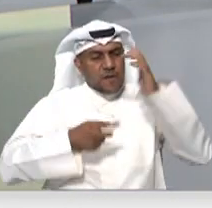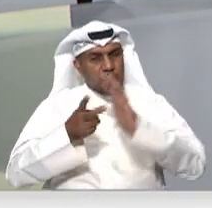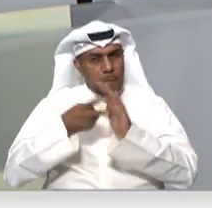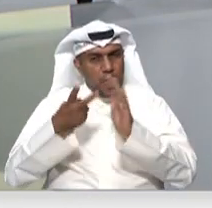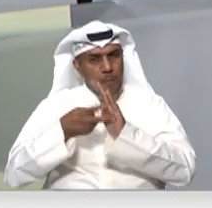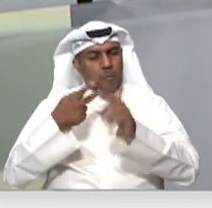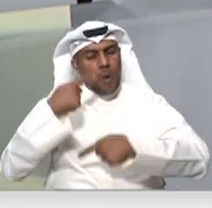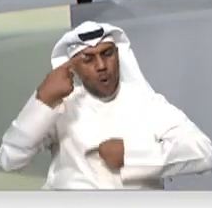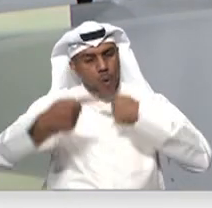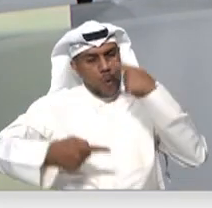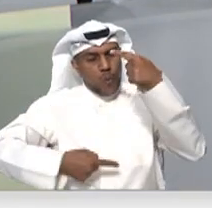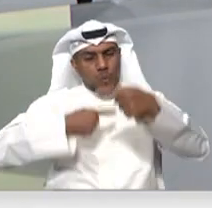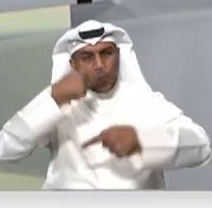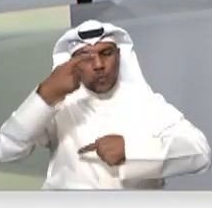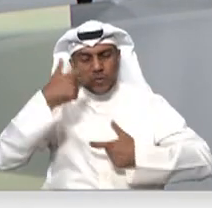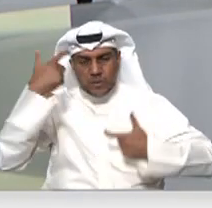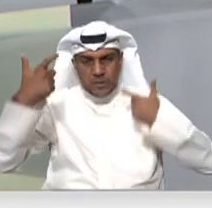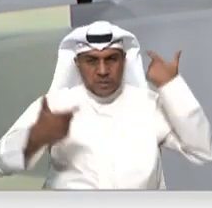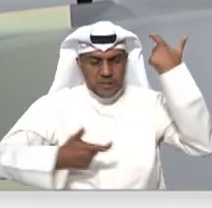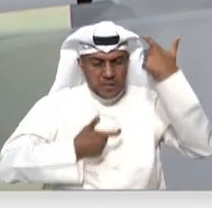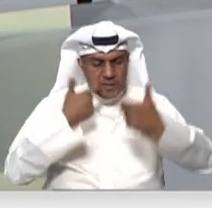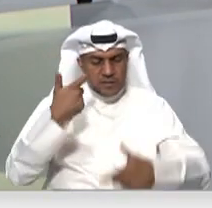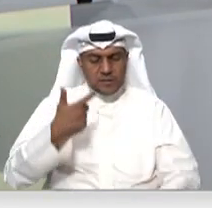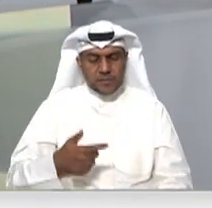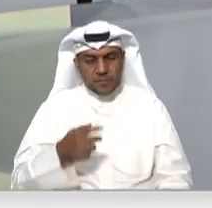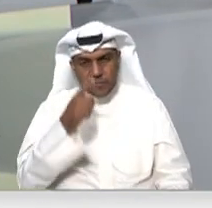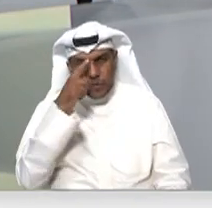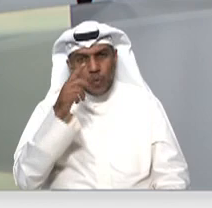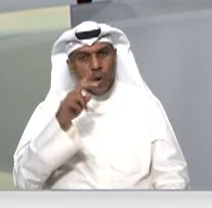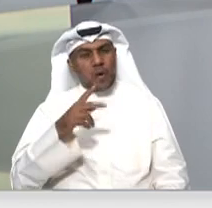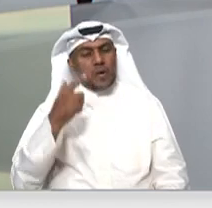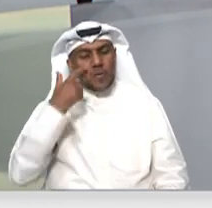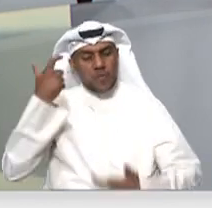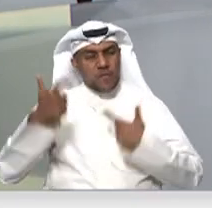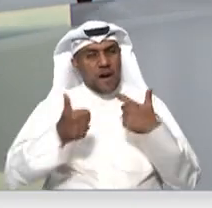وخاصه عند ظهور اعراض اوليه